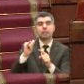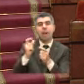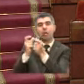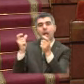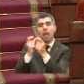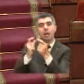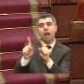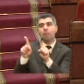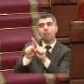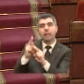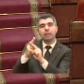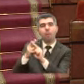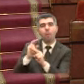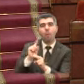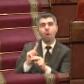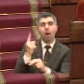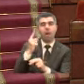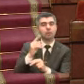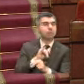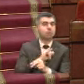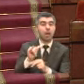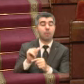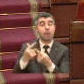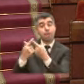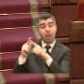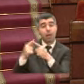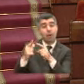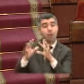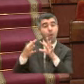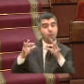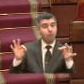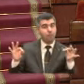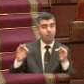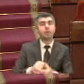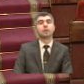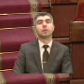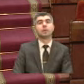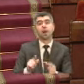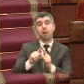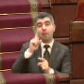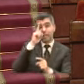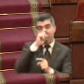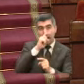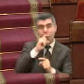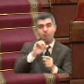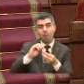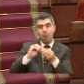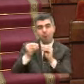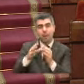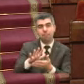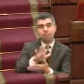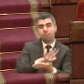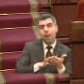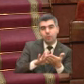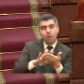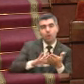قطاع النقل العمومي ليكون في مستوى تطلعات المواطنين والمهنيين وفي مستوى التحديات الاقتصادية والاجتماعية التي